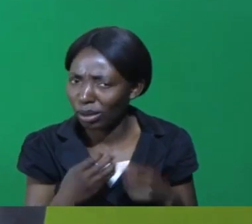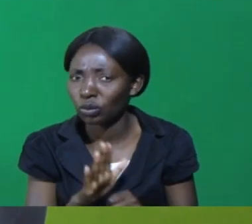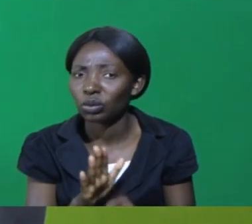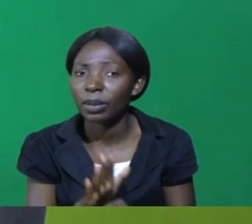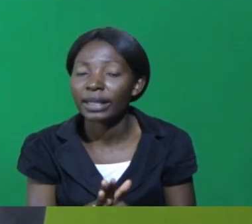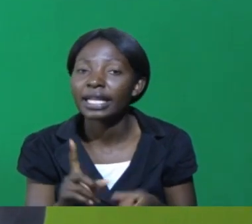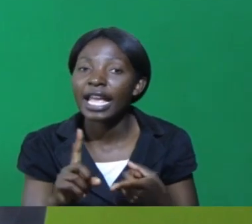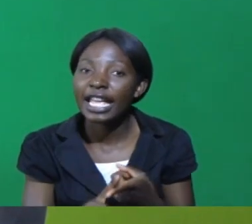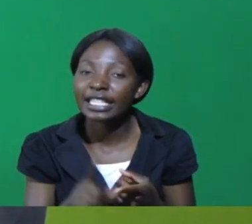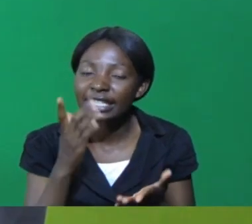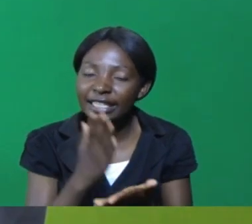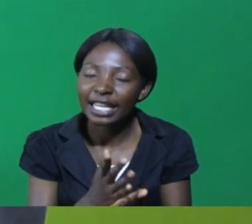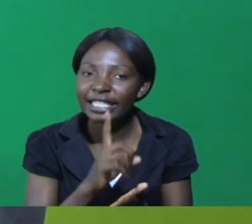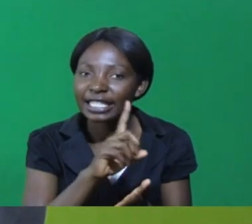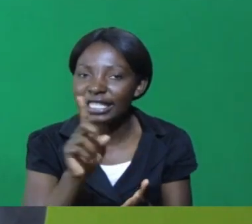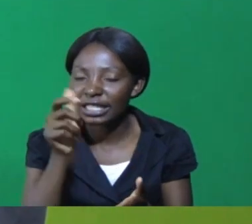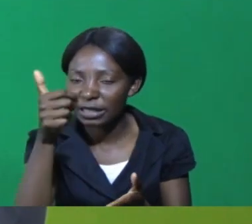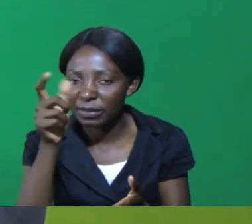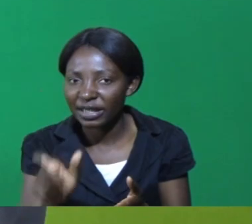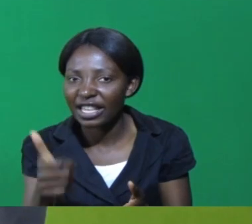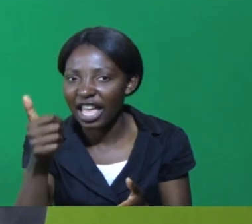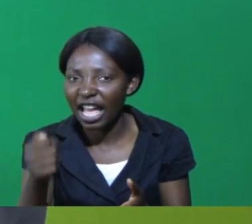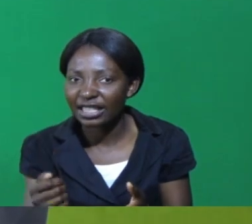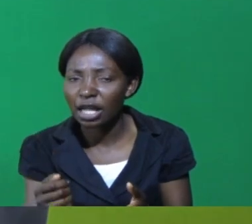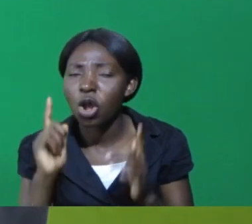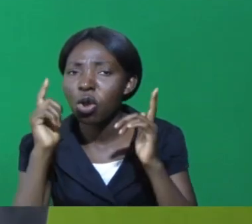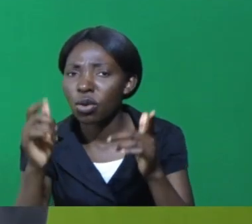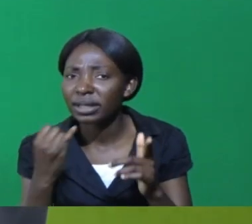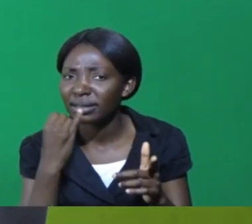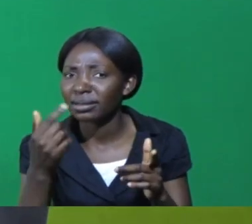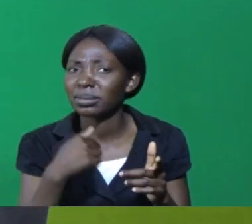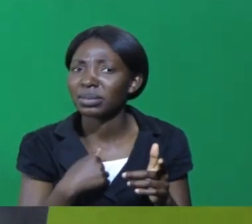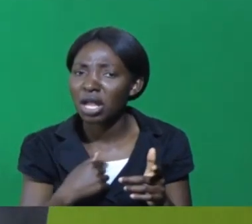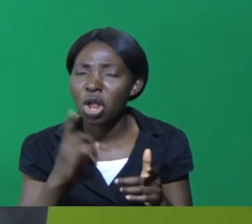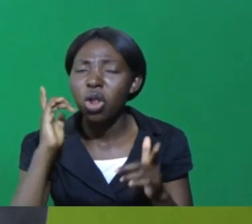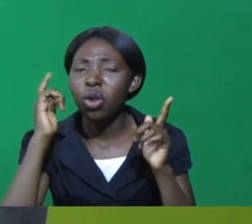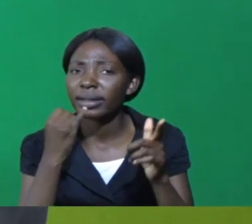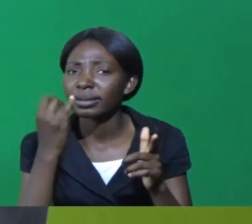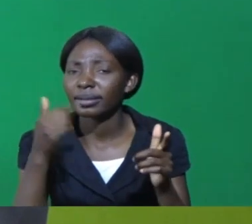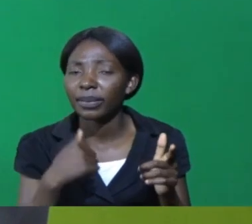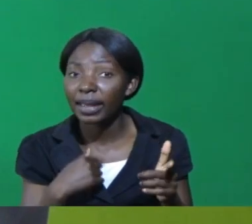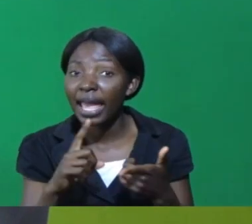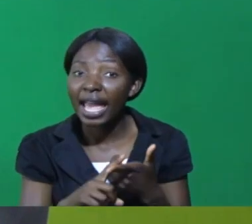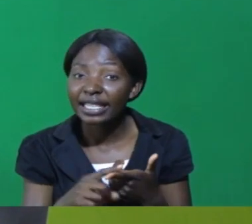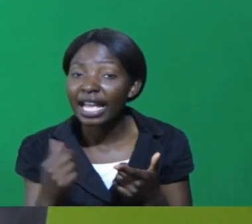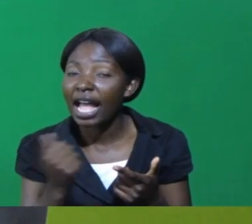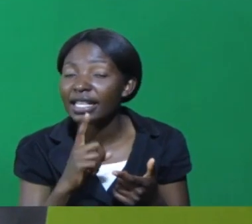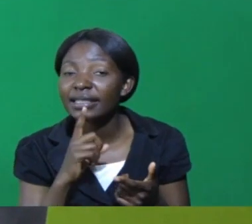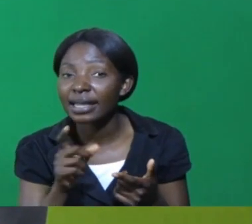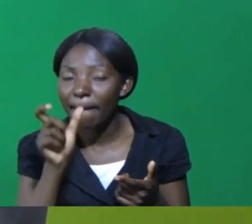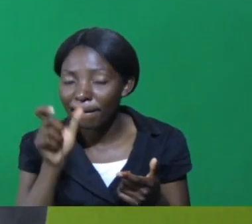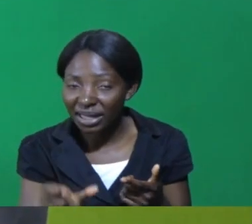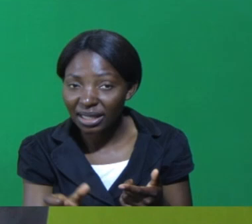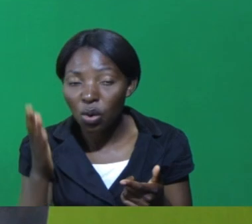kwazvo, vakatanga mumwe nomumwe kutaura kwaari achiti, Ishe ndini here? Akapindura akati, waisa ruoko